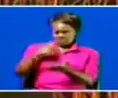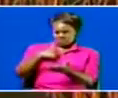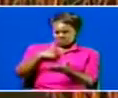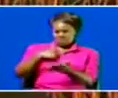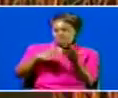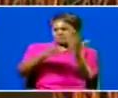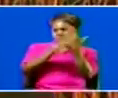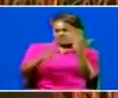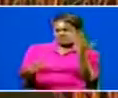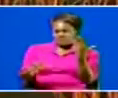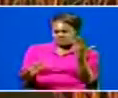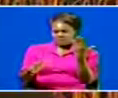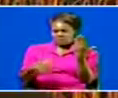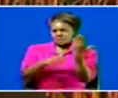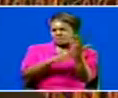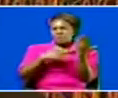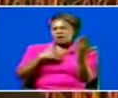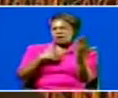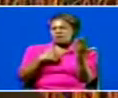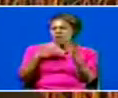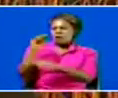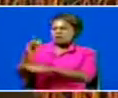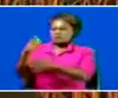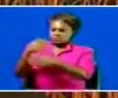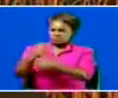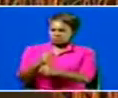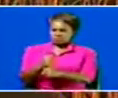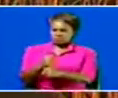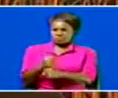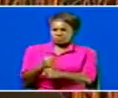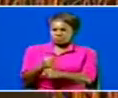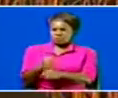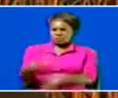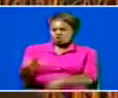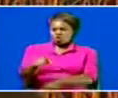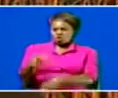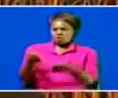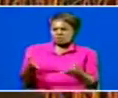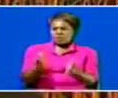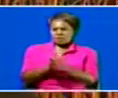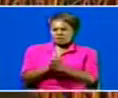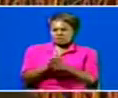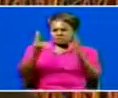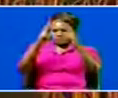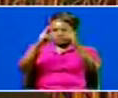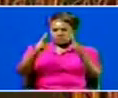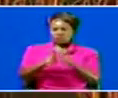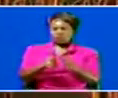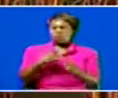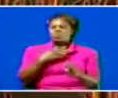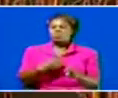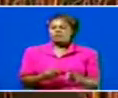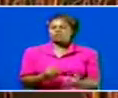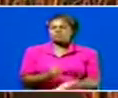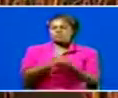so I'm also appealing to companies around, brands around, locally and internationally, who are willing to support such a great